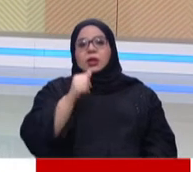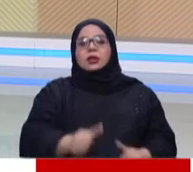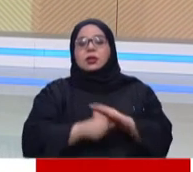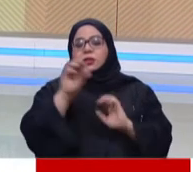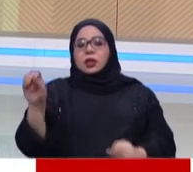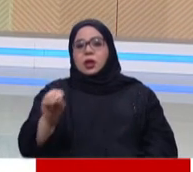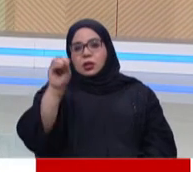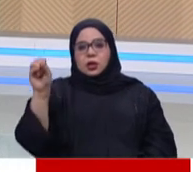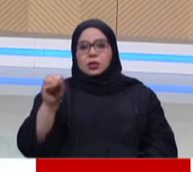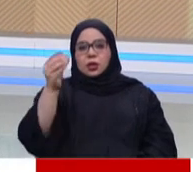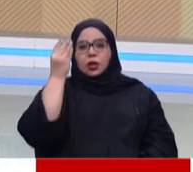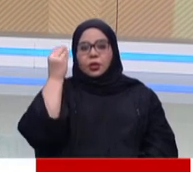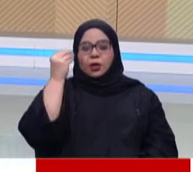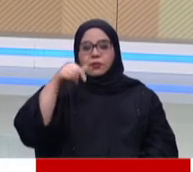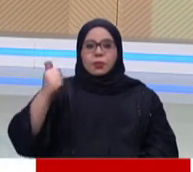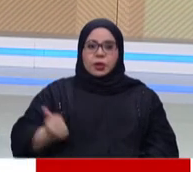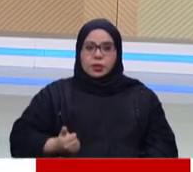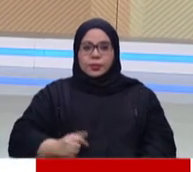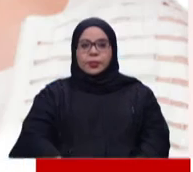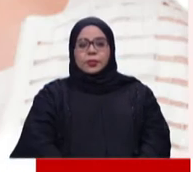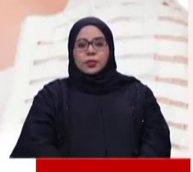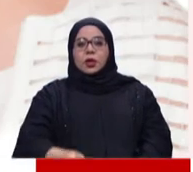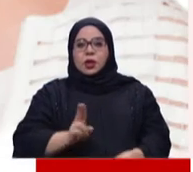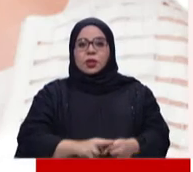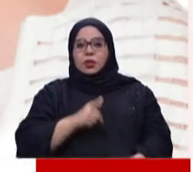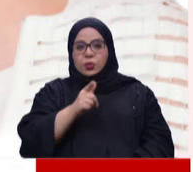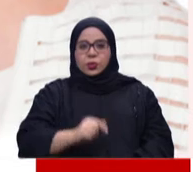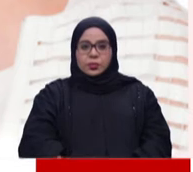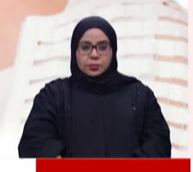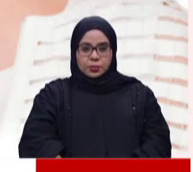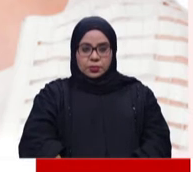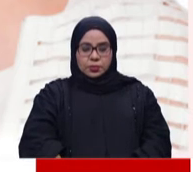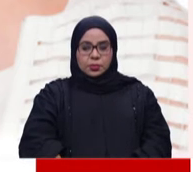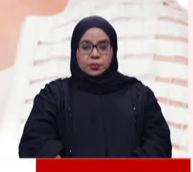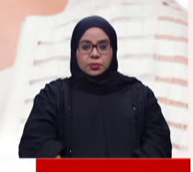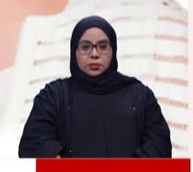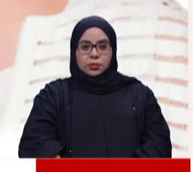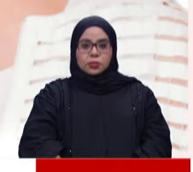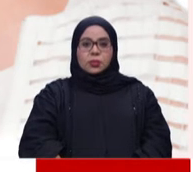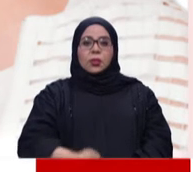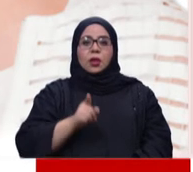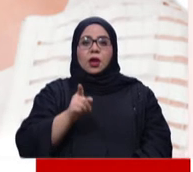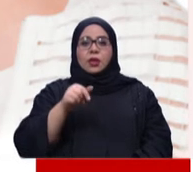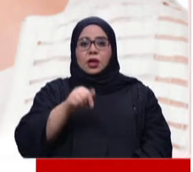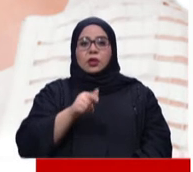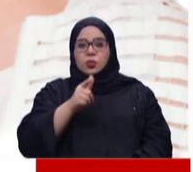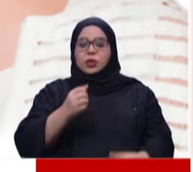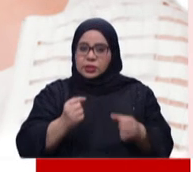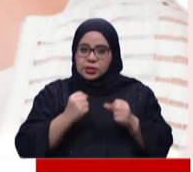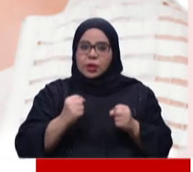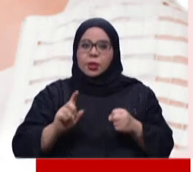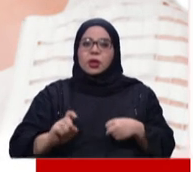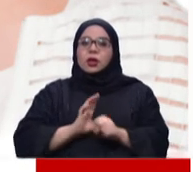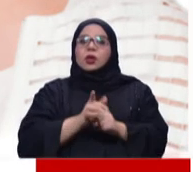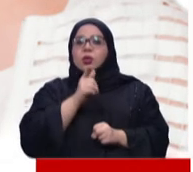خليفة رئيسة هيئة البحرين للثقافة والآثار. وبهذه المناسبة قالت معاليها إنه رغم الظروف التي